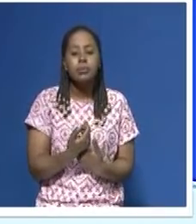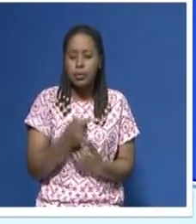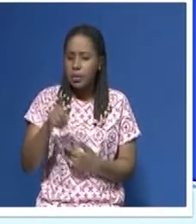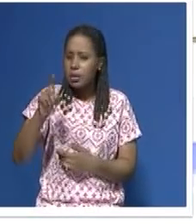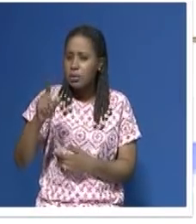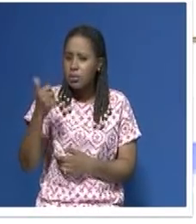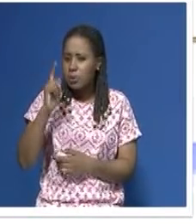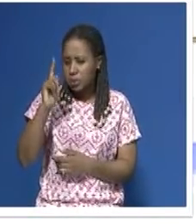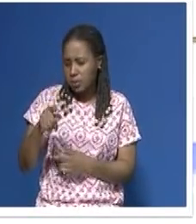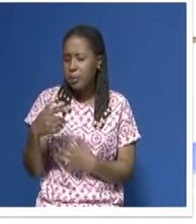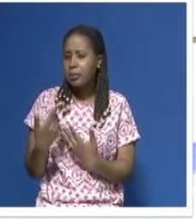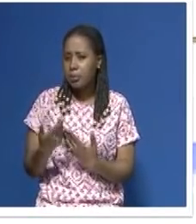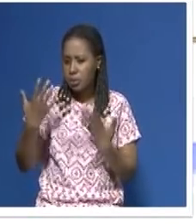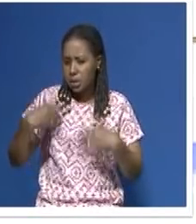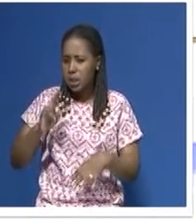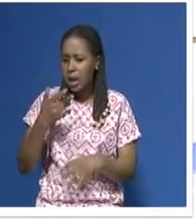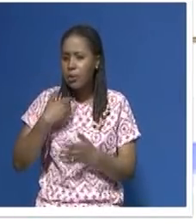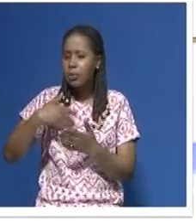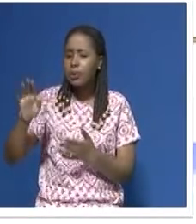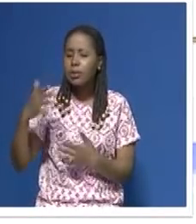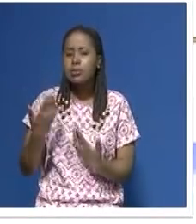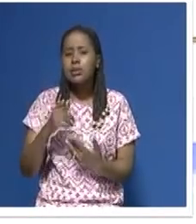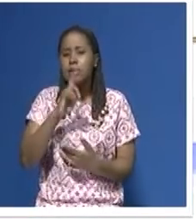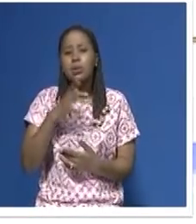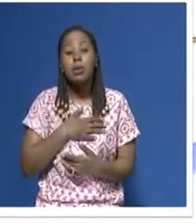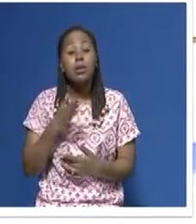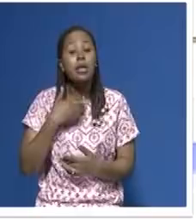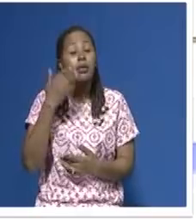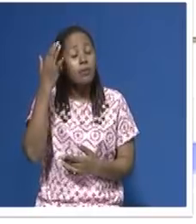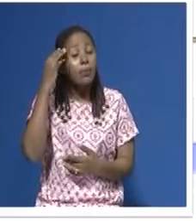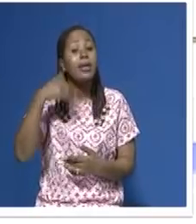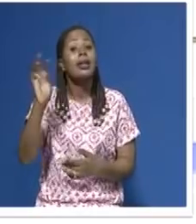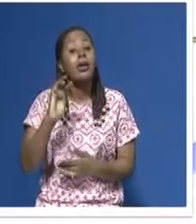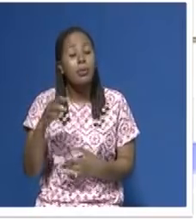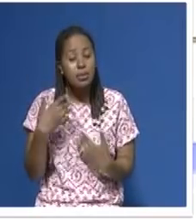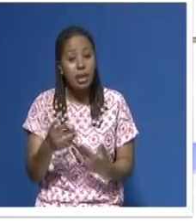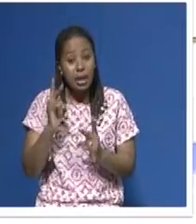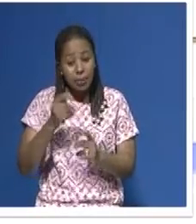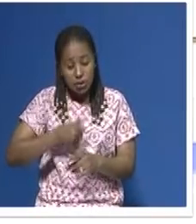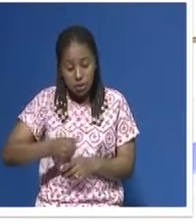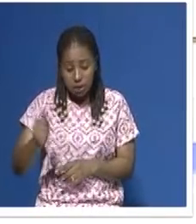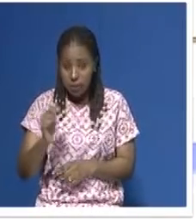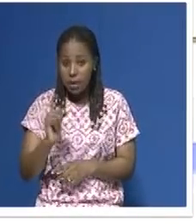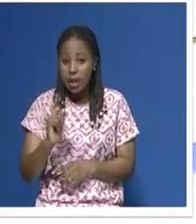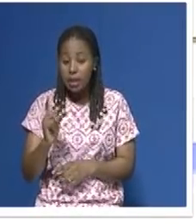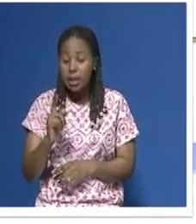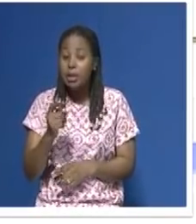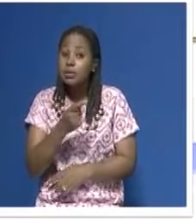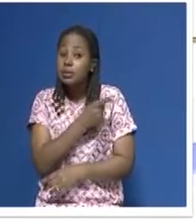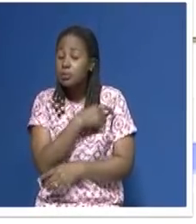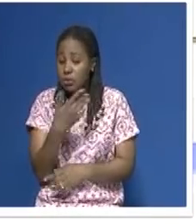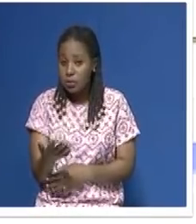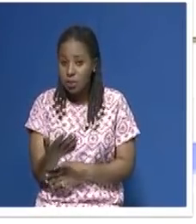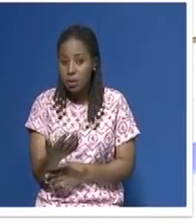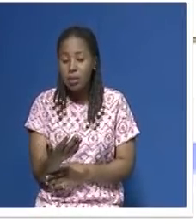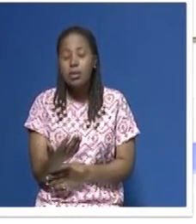hiyo kirusi kinakuwa bado kiko mwilini ama kinakuwa kimetoka? Yani swali langu ni hilo, kwamba kinaenda wapi sasa kama chenyewe hakijatibiwa?